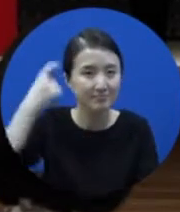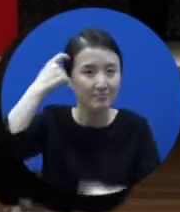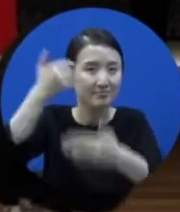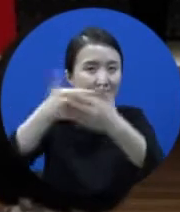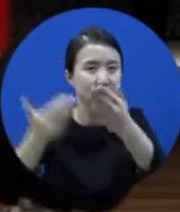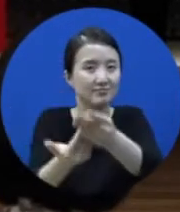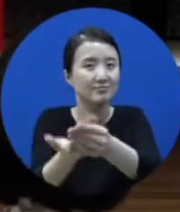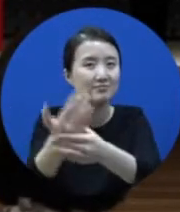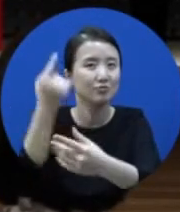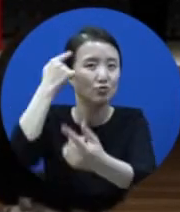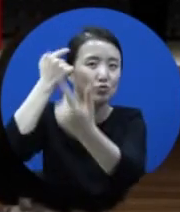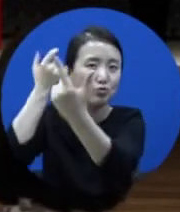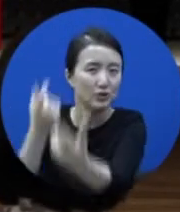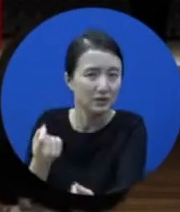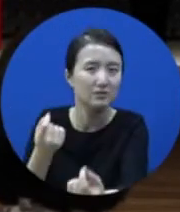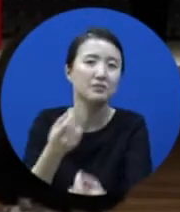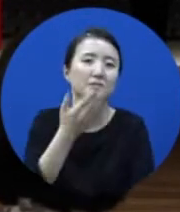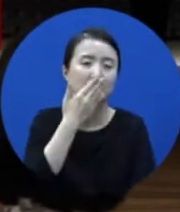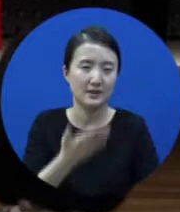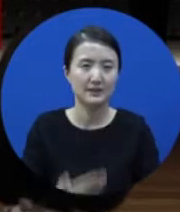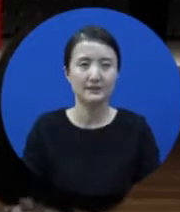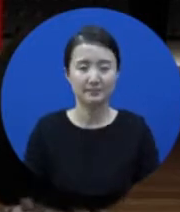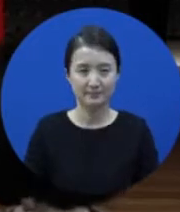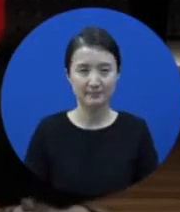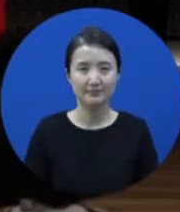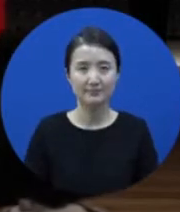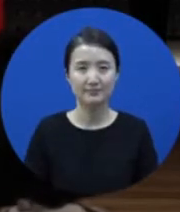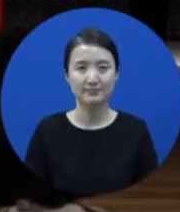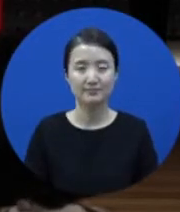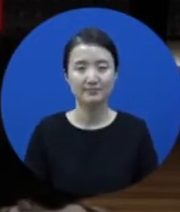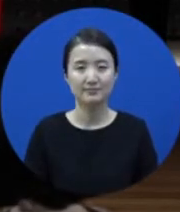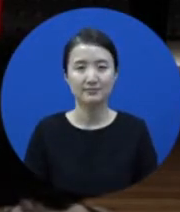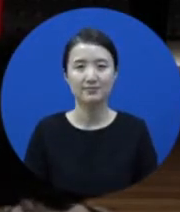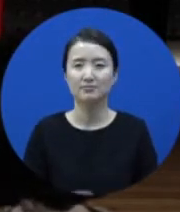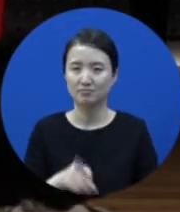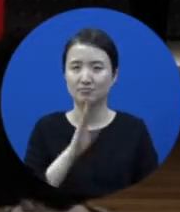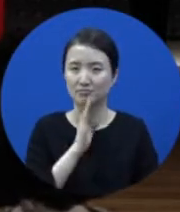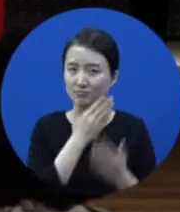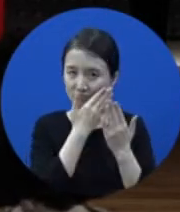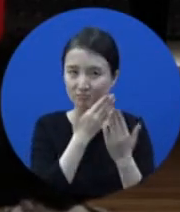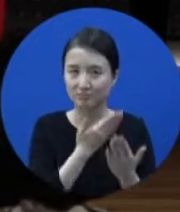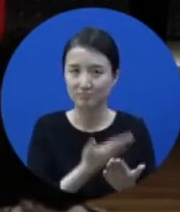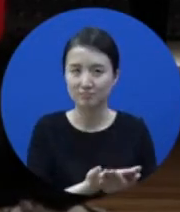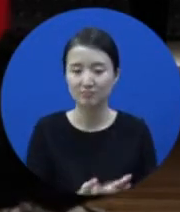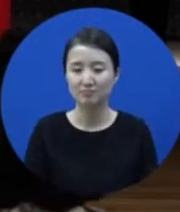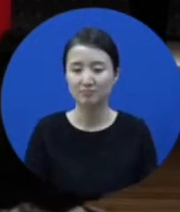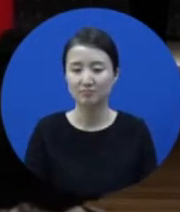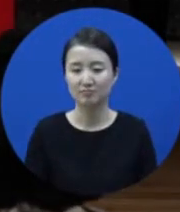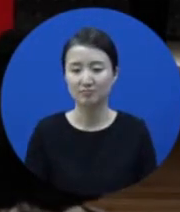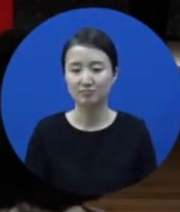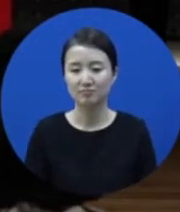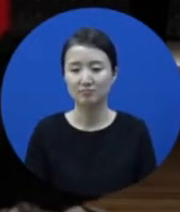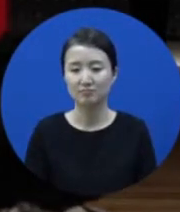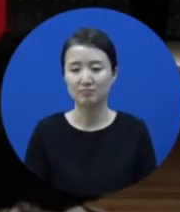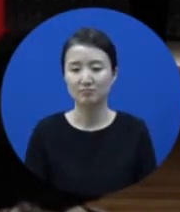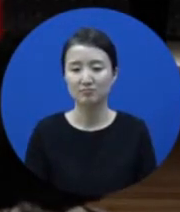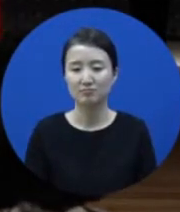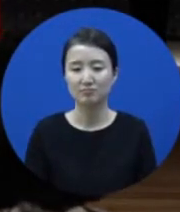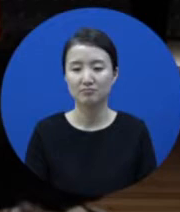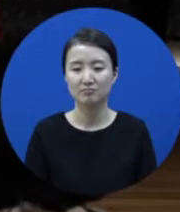그 이미지를 떠올립니다. 아셨어요? 자, 이게 가장 중요하고요. 그 다음